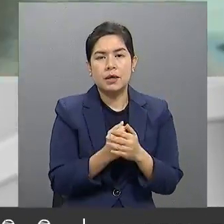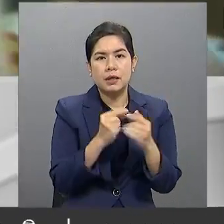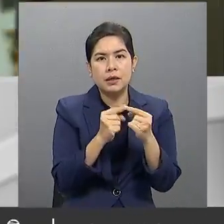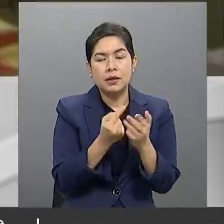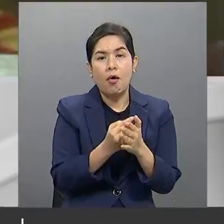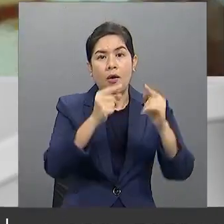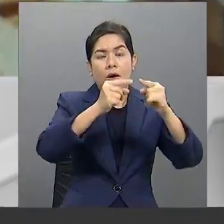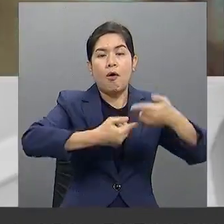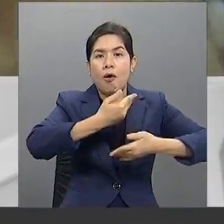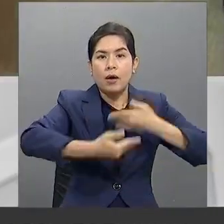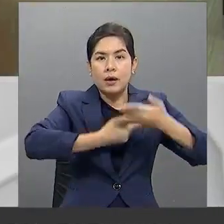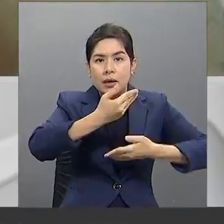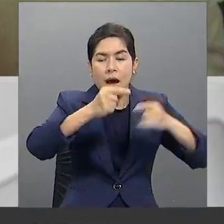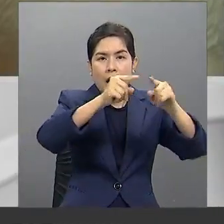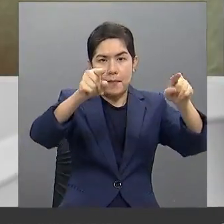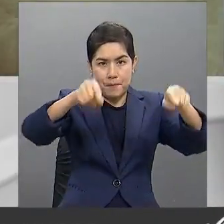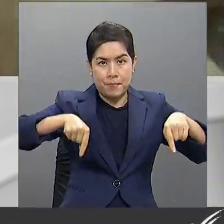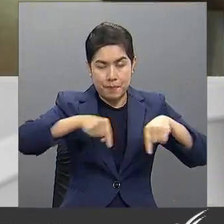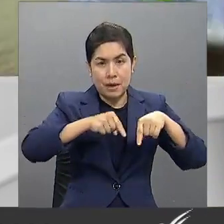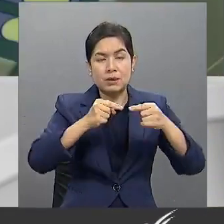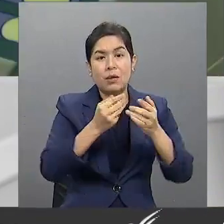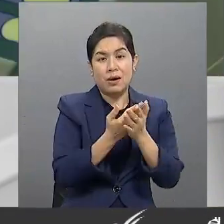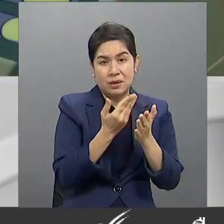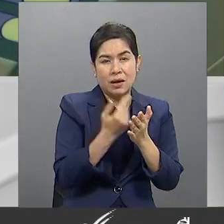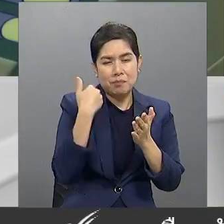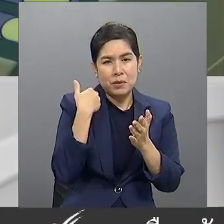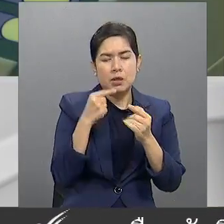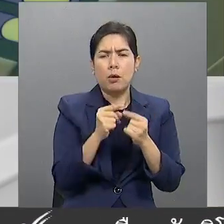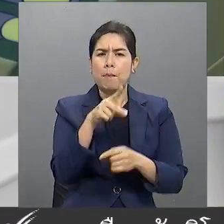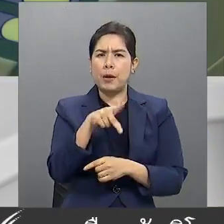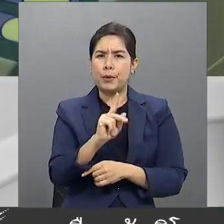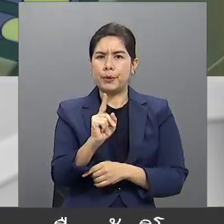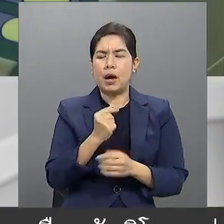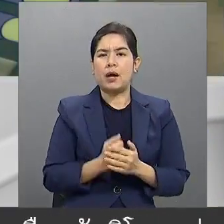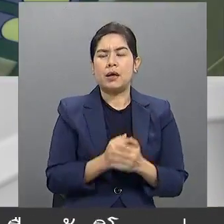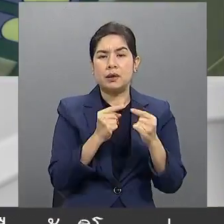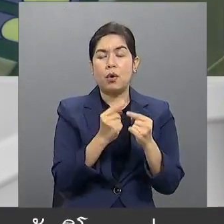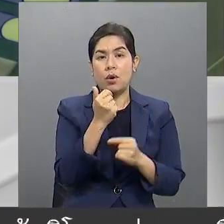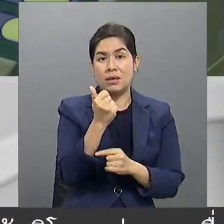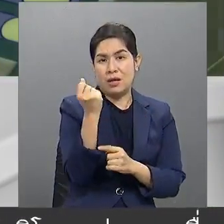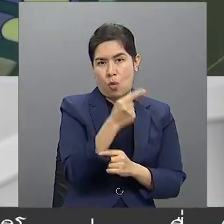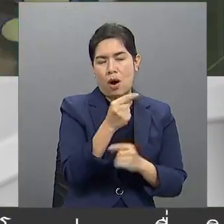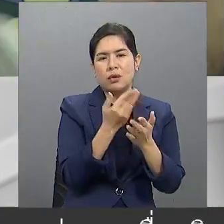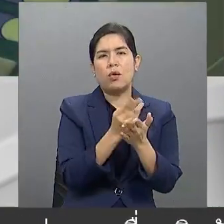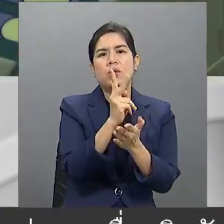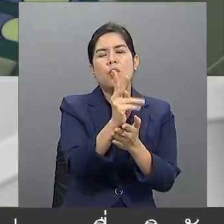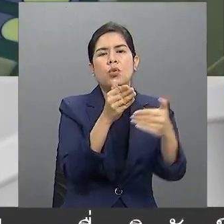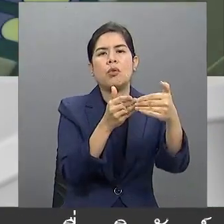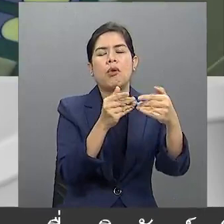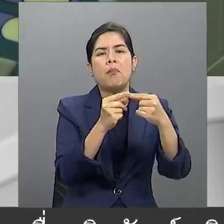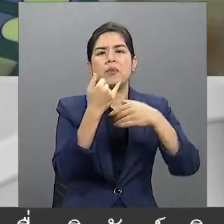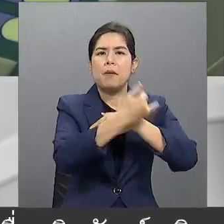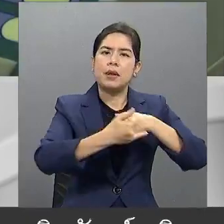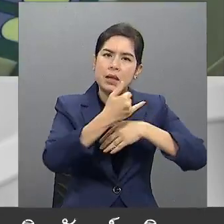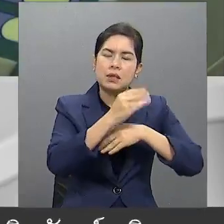การกู้เงินในประเทศตอนนี้มีข้อดีหลายด้านเมื่อเทียบกับการไปผู้จากต่างประเทศนะครับเพราะว่าดอกเบี้ยในประเทศก็ถือว่าอยู่ในระดับ